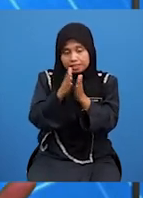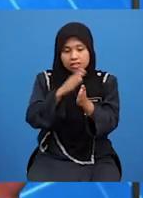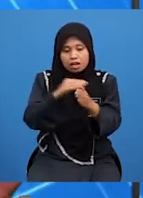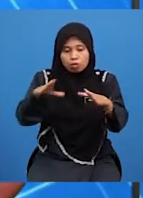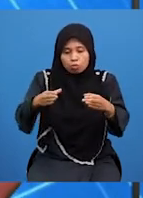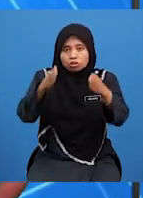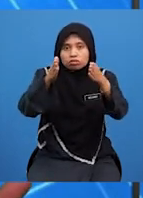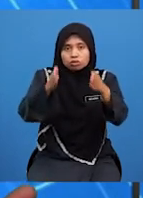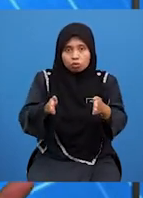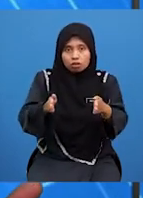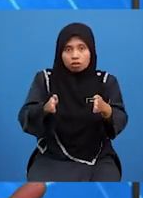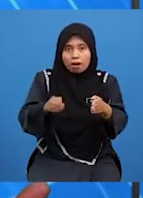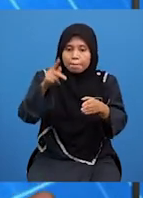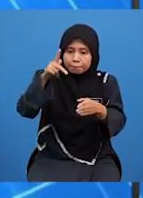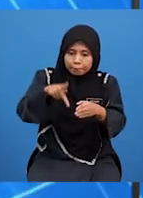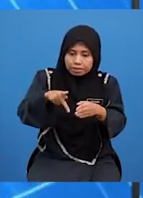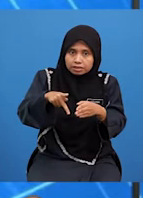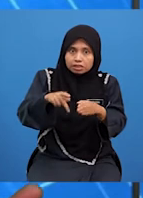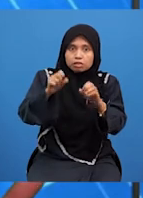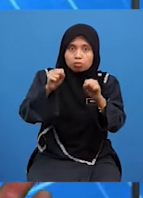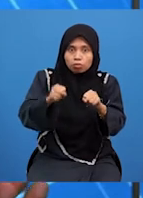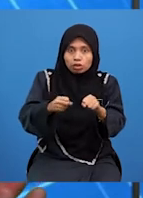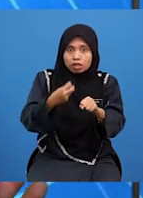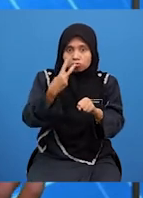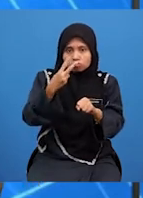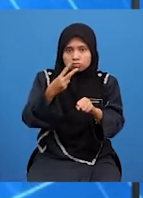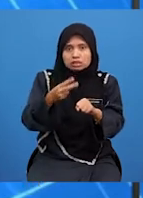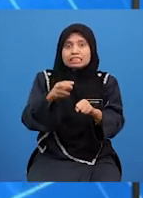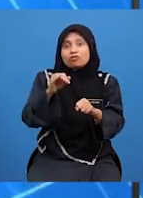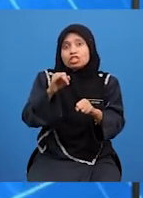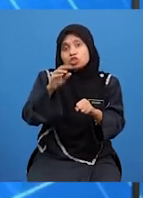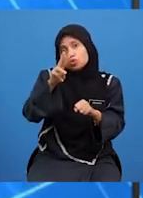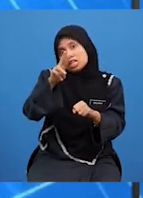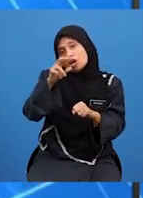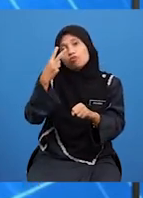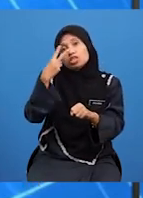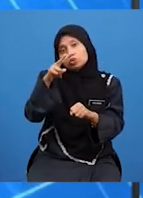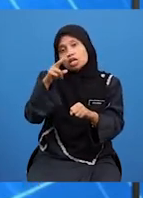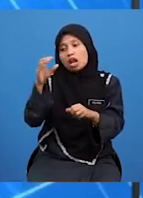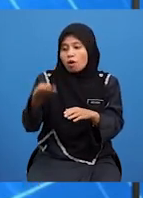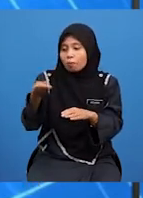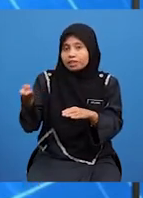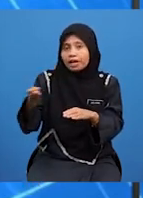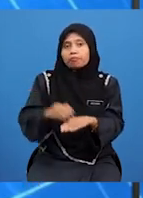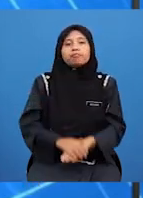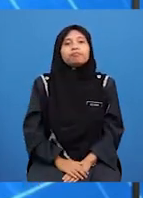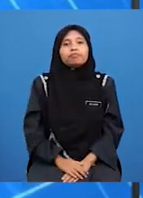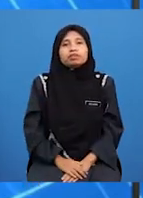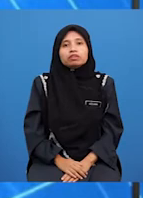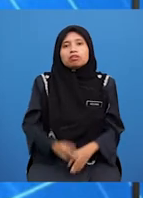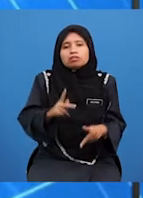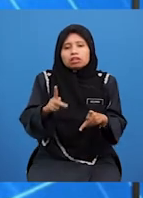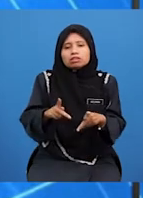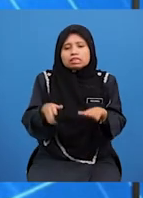juga buatan manusia ini pastinya dapat menimbulkan sifat visual objek. Jikalau tidak, macam saya cakap tadi, hitam